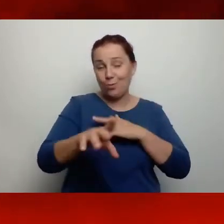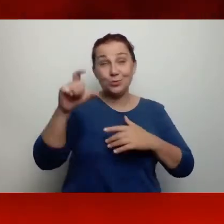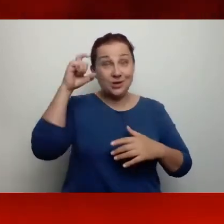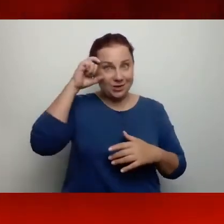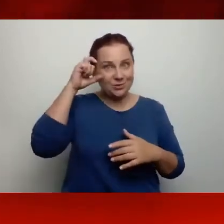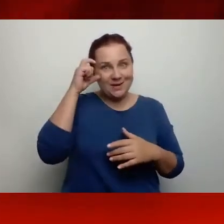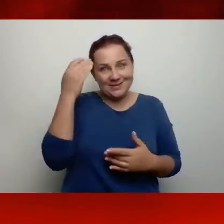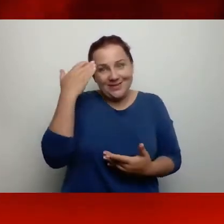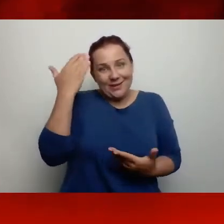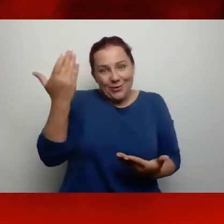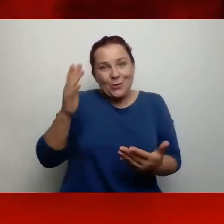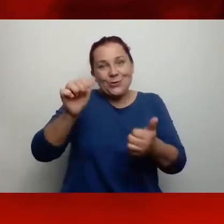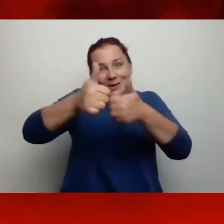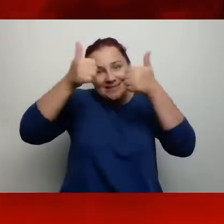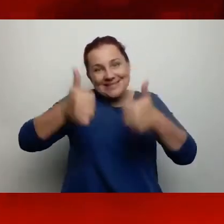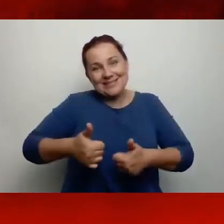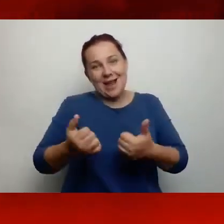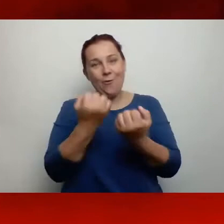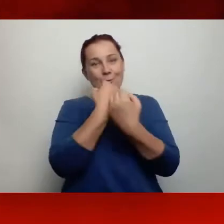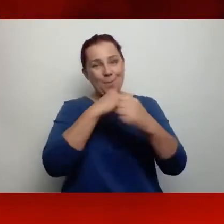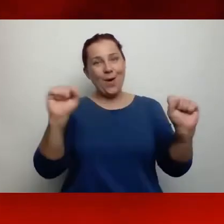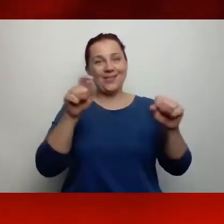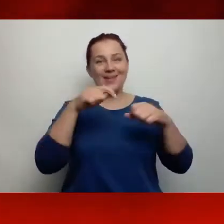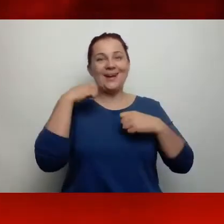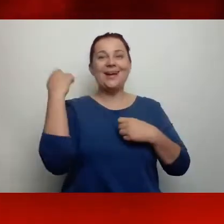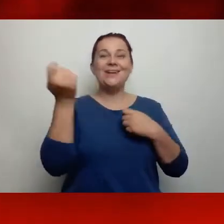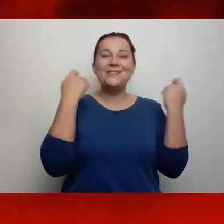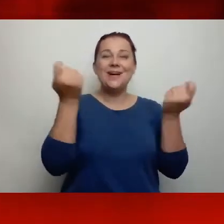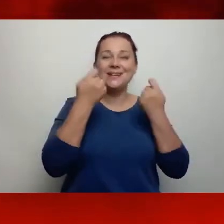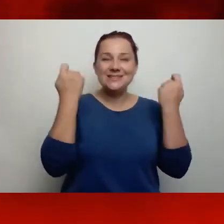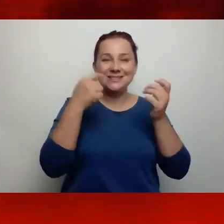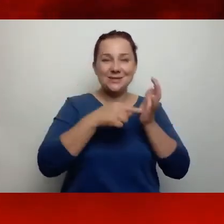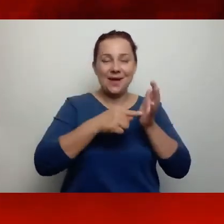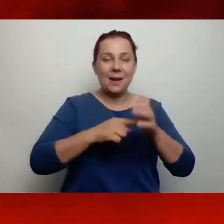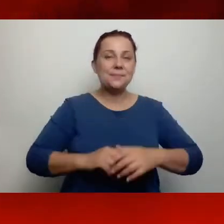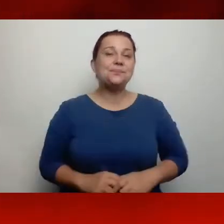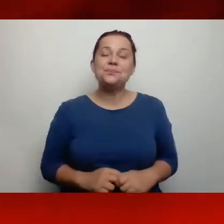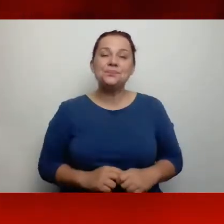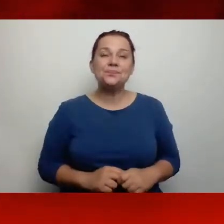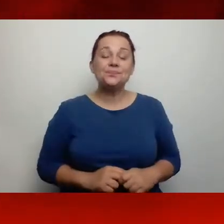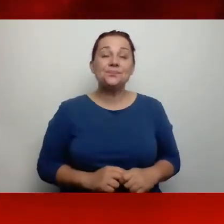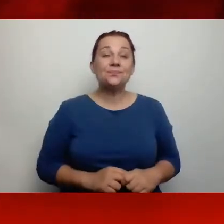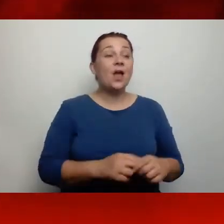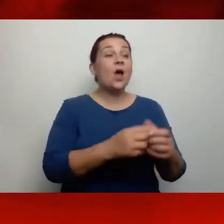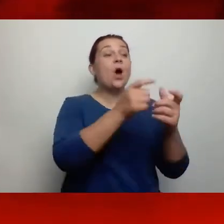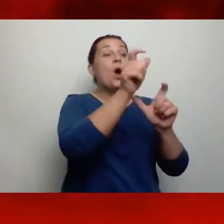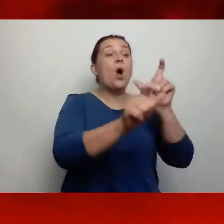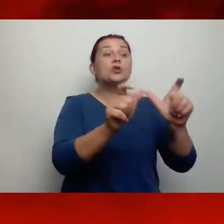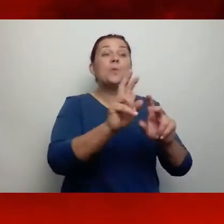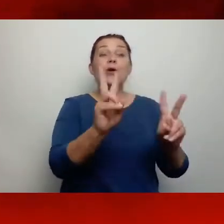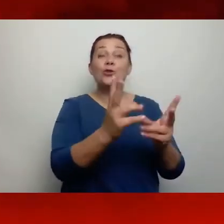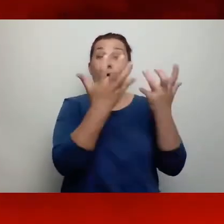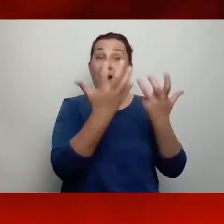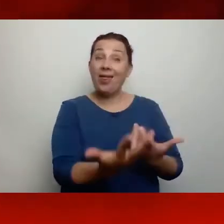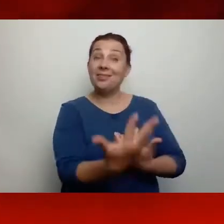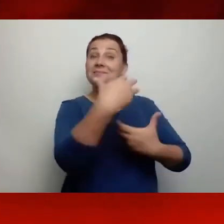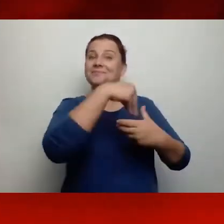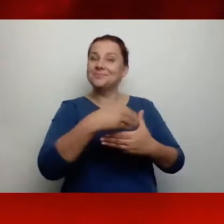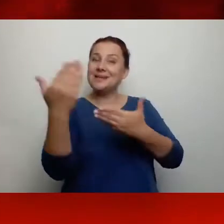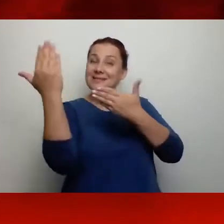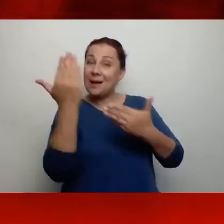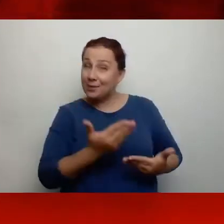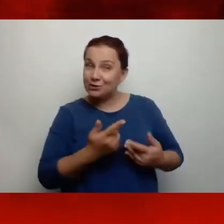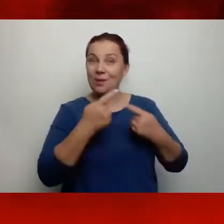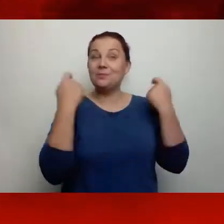jest stałym bohaterem festiwalu Kaczmarski Underground. Chętnych zapraszamy na koncerty festiwalowe i